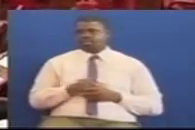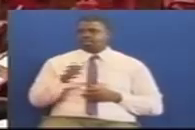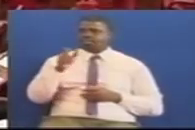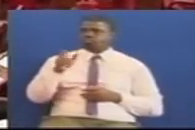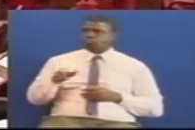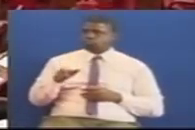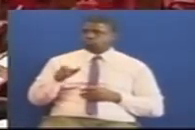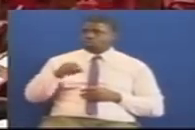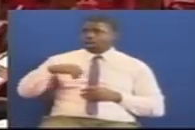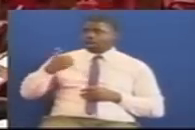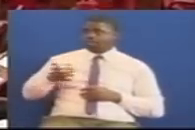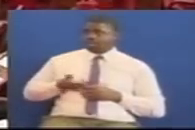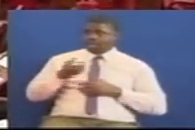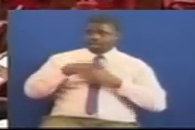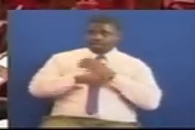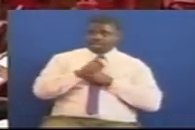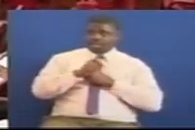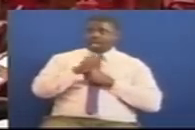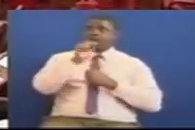Haya,